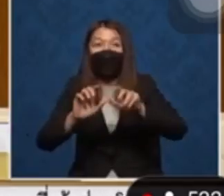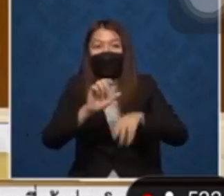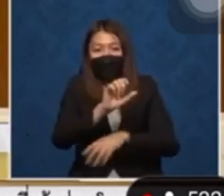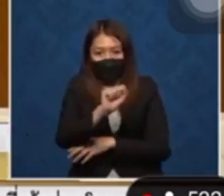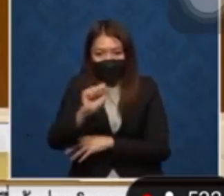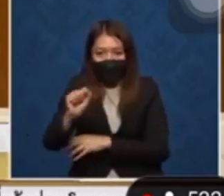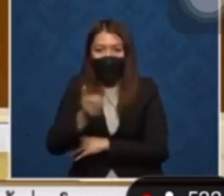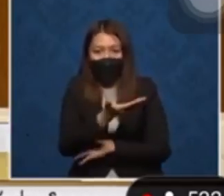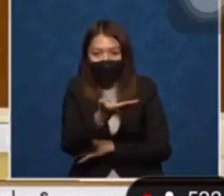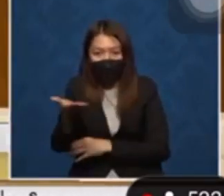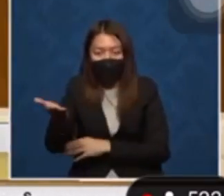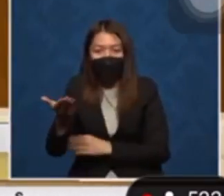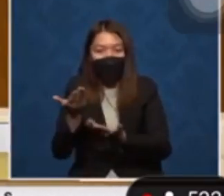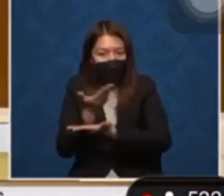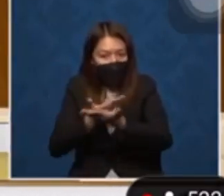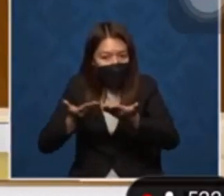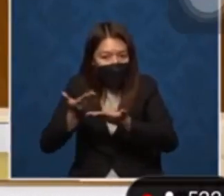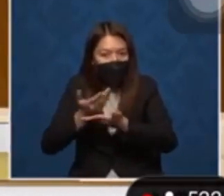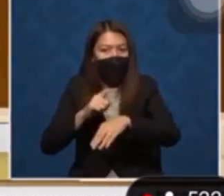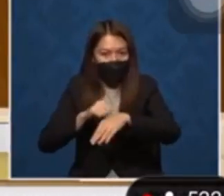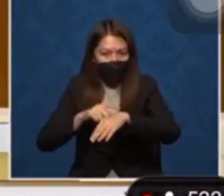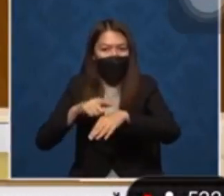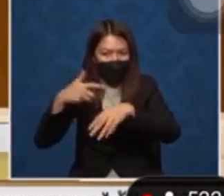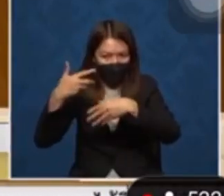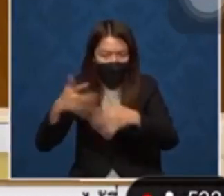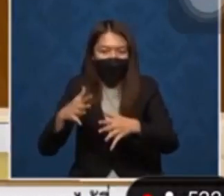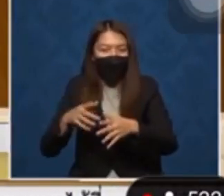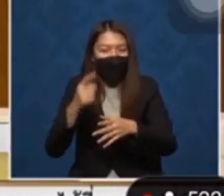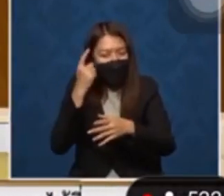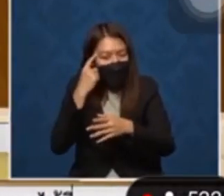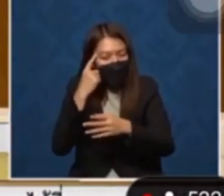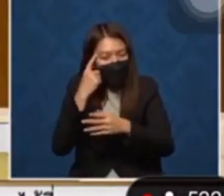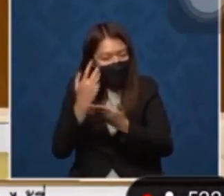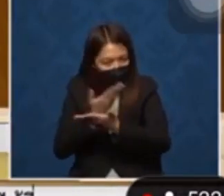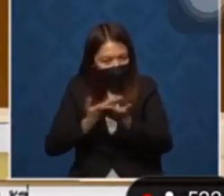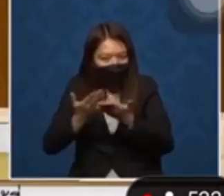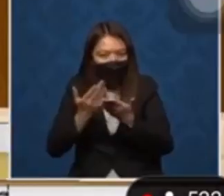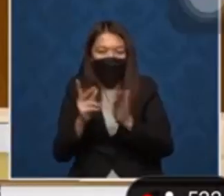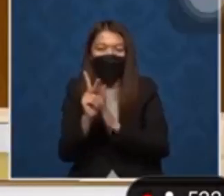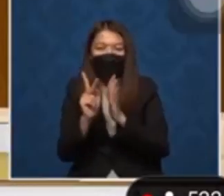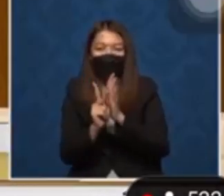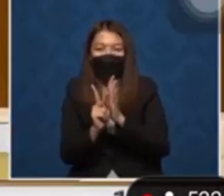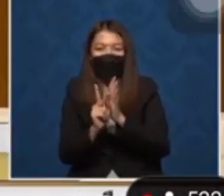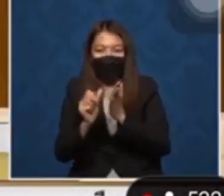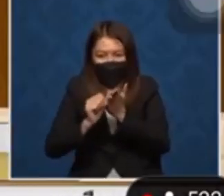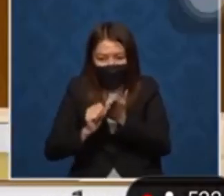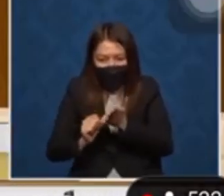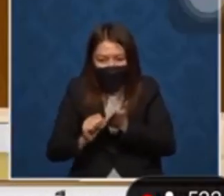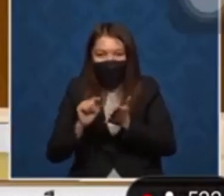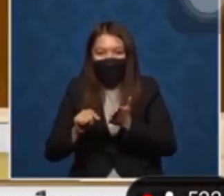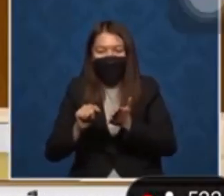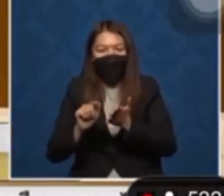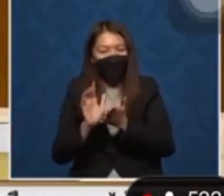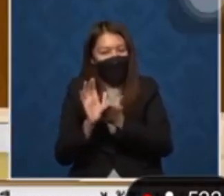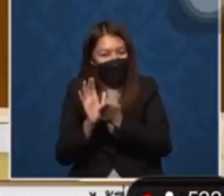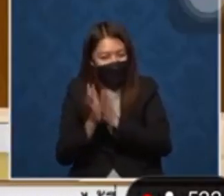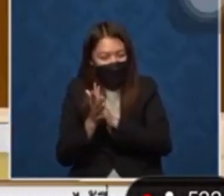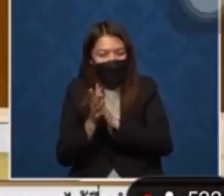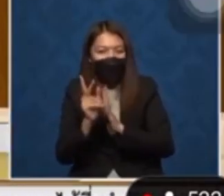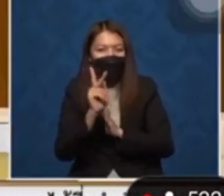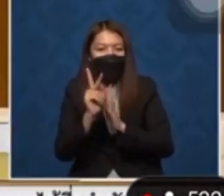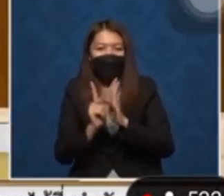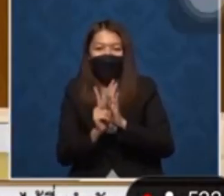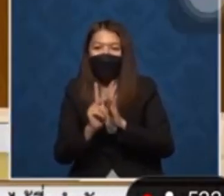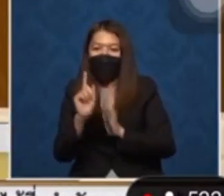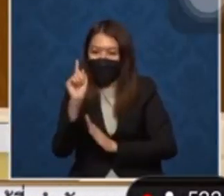านพิจารณาว่าถึงเวลาแล้วที่เราจะมาทบทวนกฎหมายเหล่านี้เพื่อนำมาสู่การออกกฎหมายและบัง